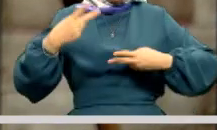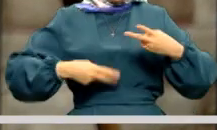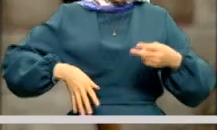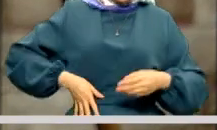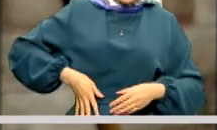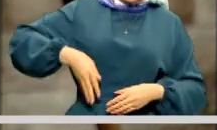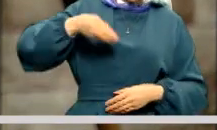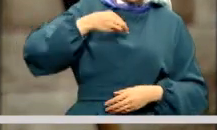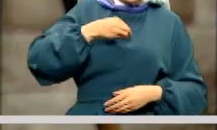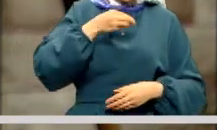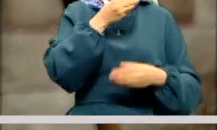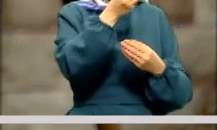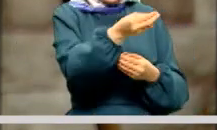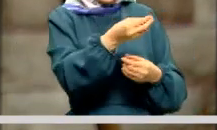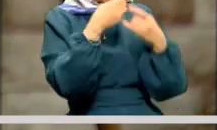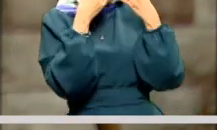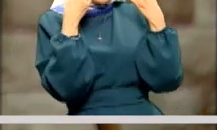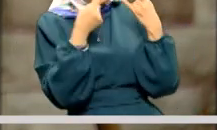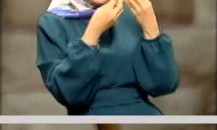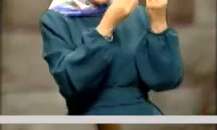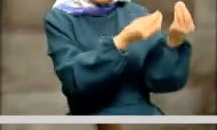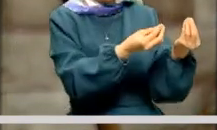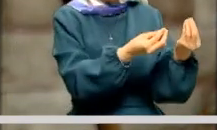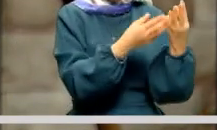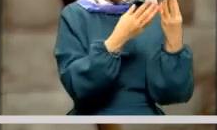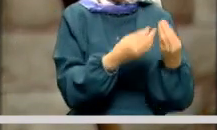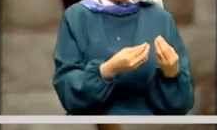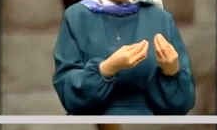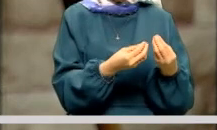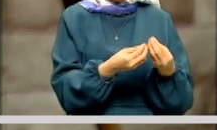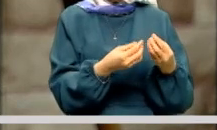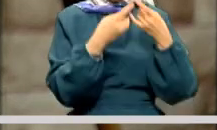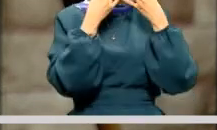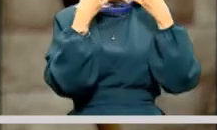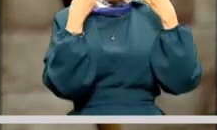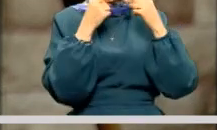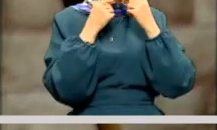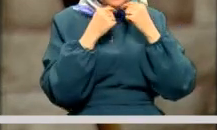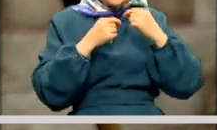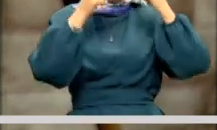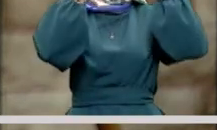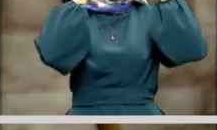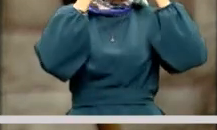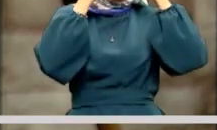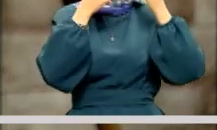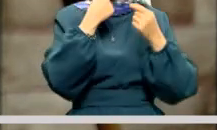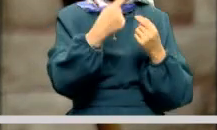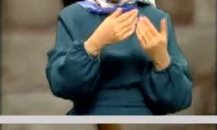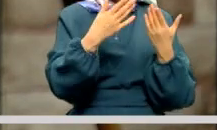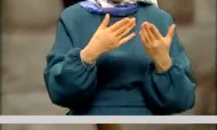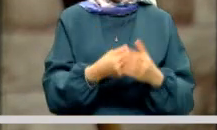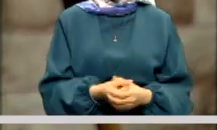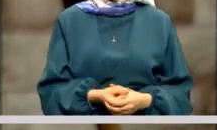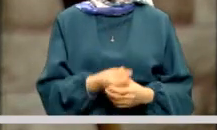maskenizi unutmuşsunuz galiba diye verdiğim oldu bazılarına da maskeniz çenenizin altına düşmüş kaldırabilir misiniz dediğimde a filan diye böyle